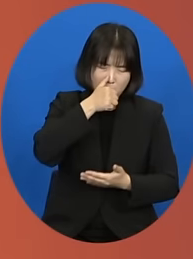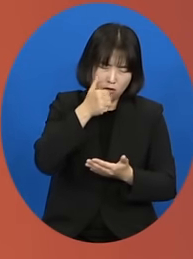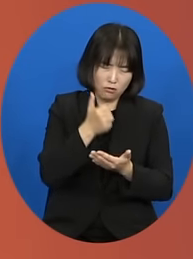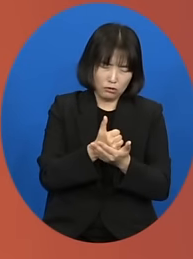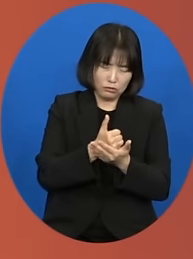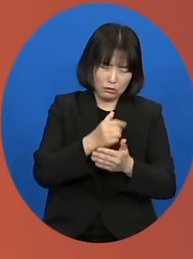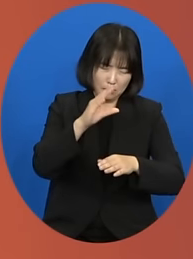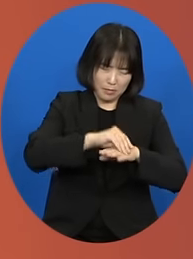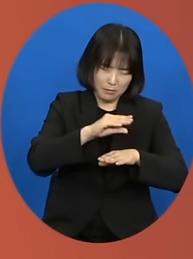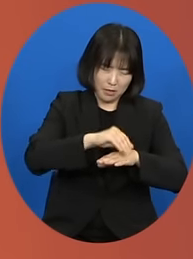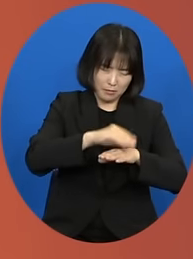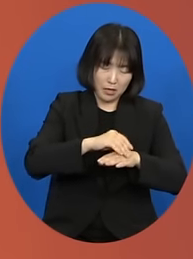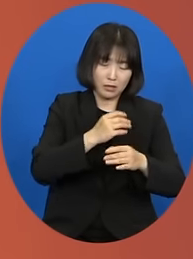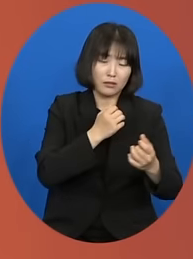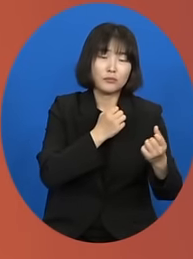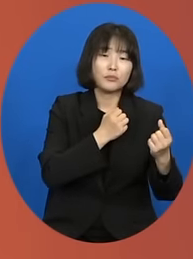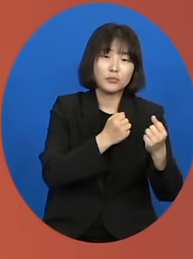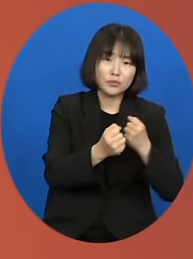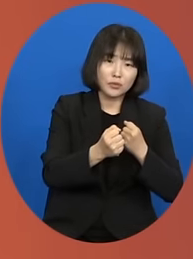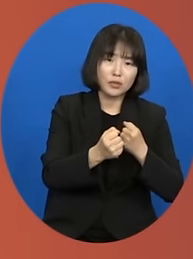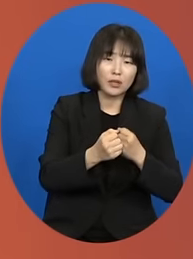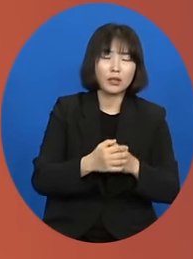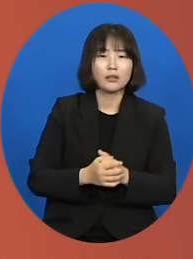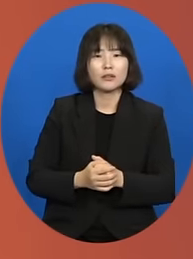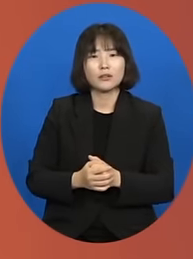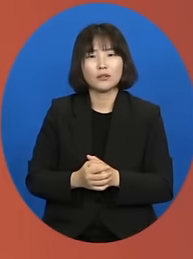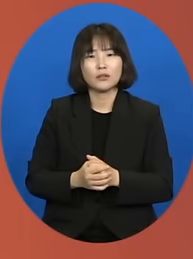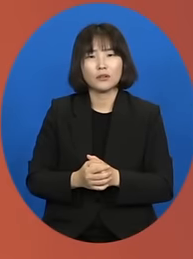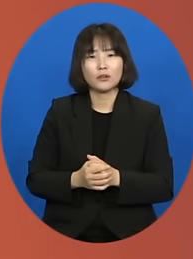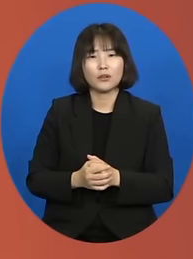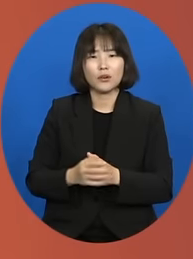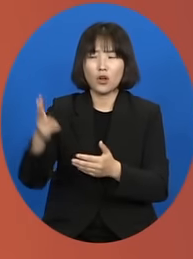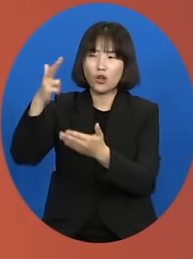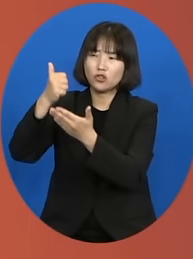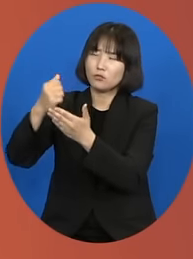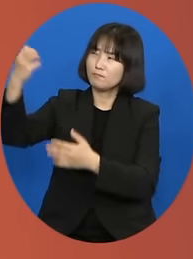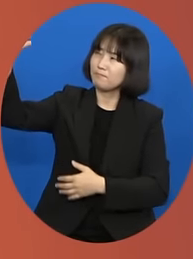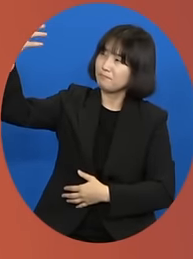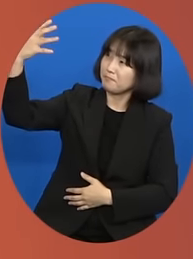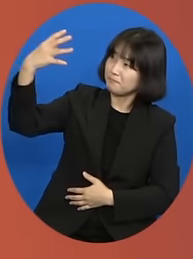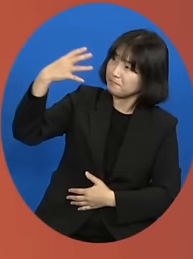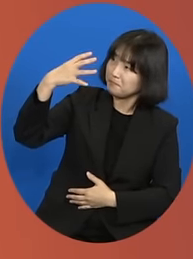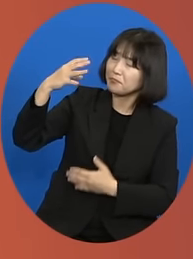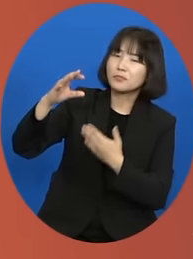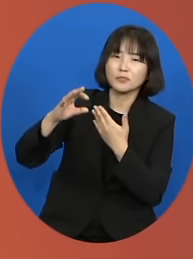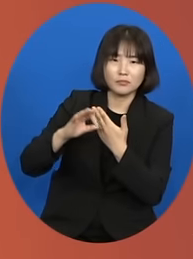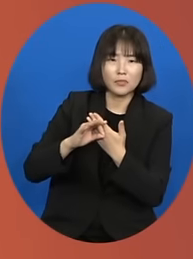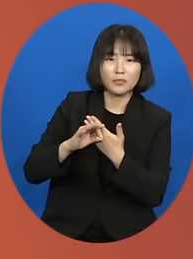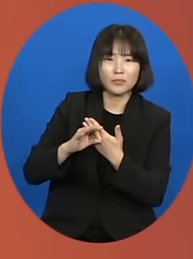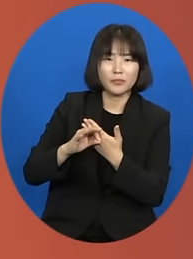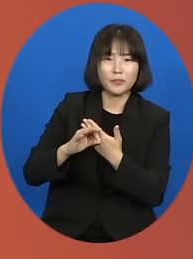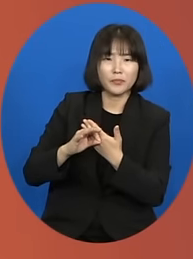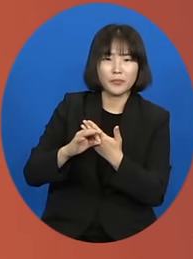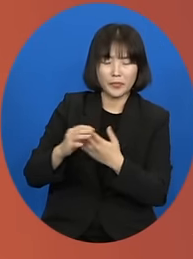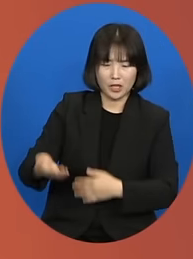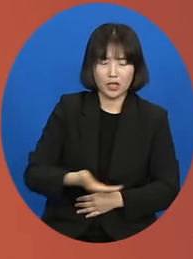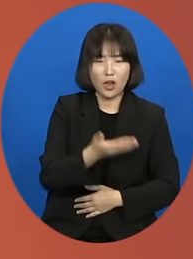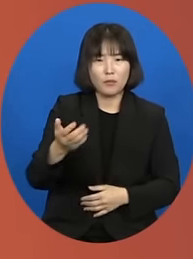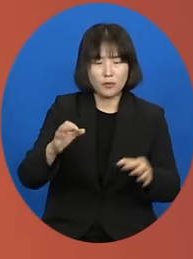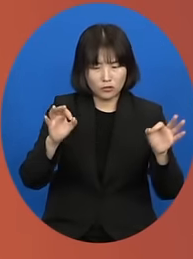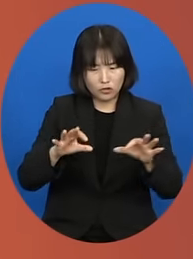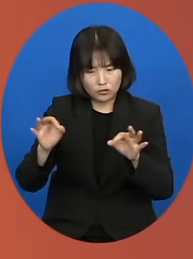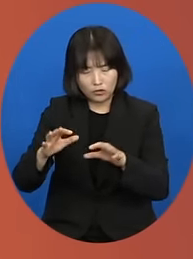할지라도 우리 주님께서 여러분 마음 한가운데서 거룩한 빛을 비추신다면 여러분이 매 순간순간마다 그